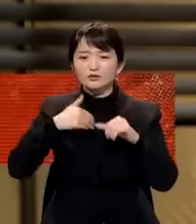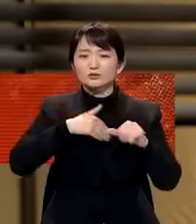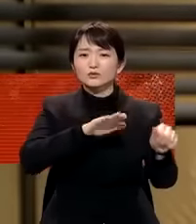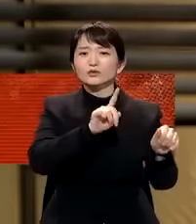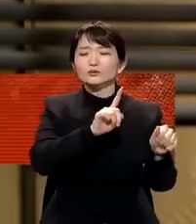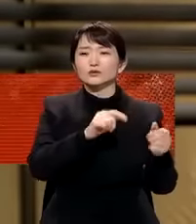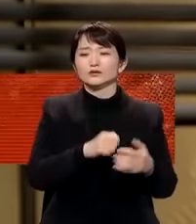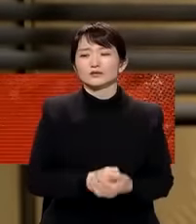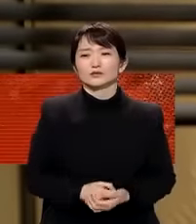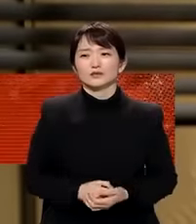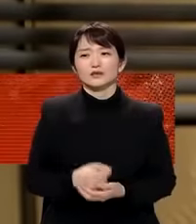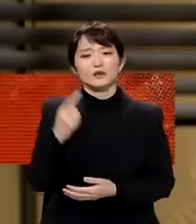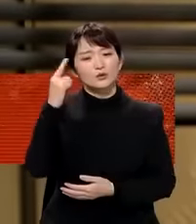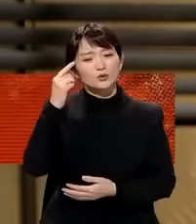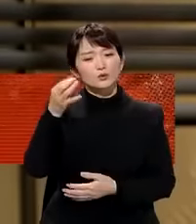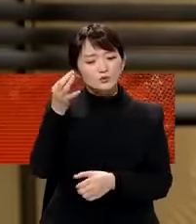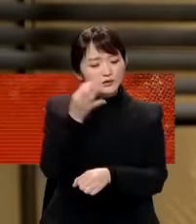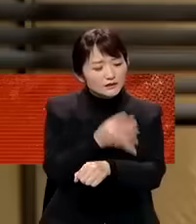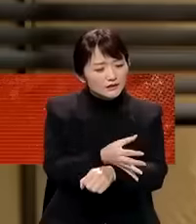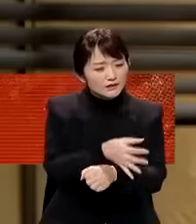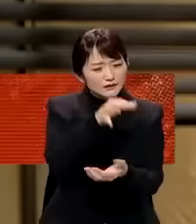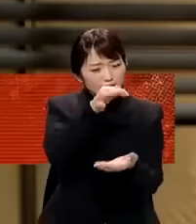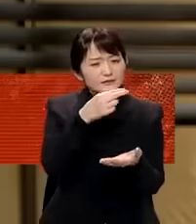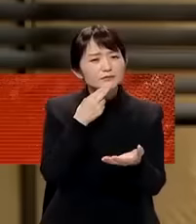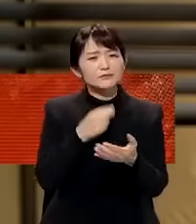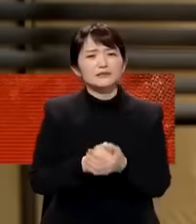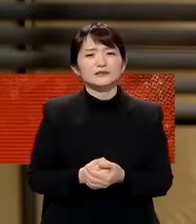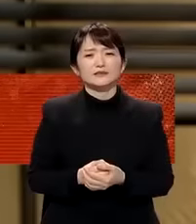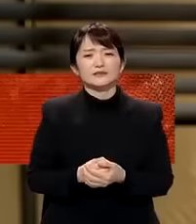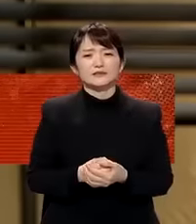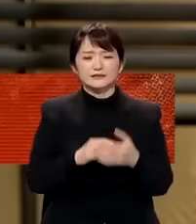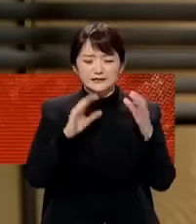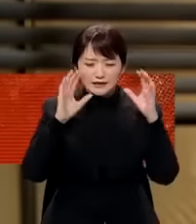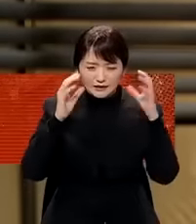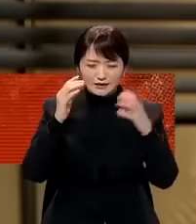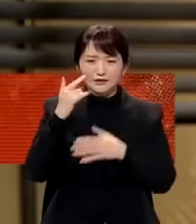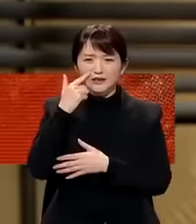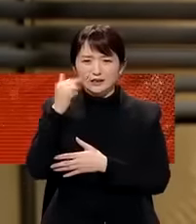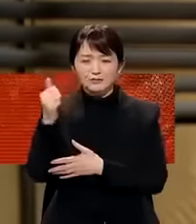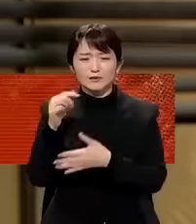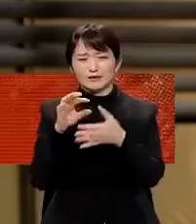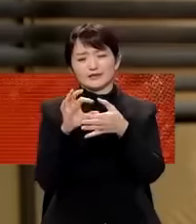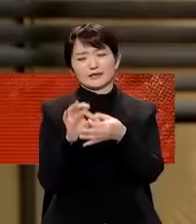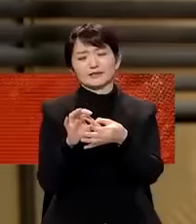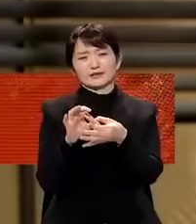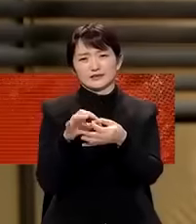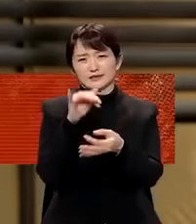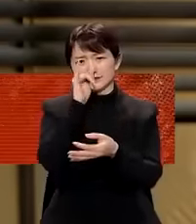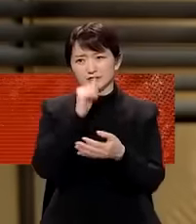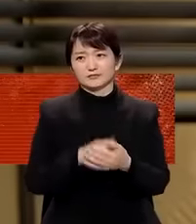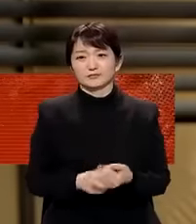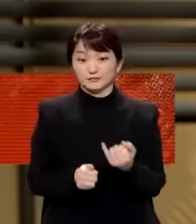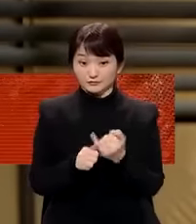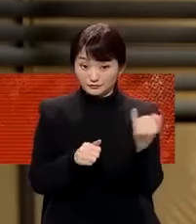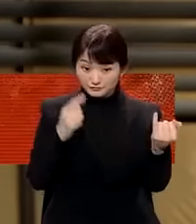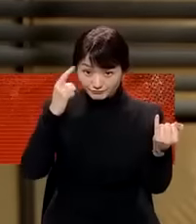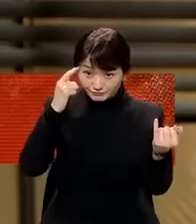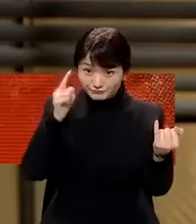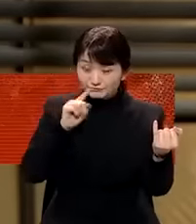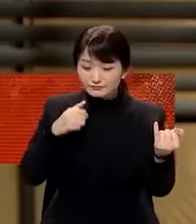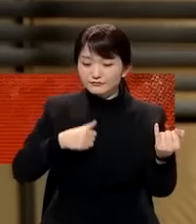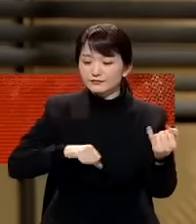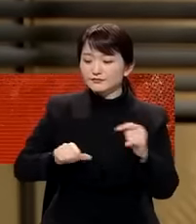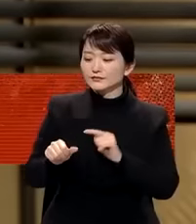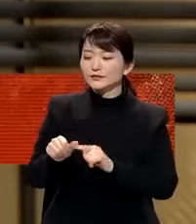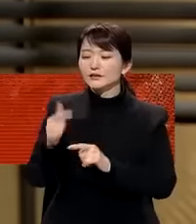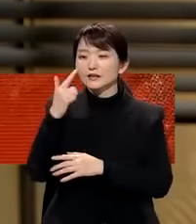돈으로 살 수 없는 가치라는게 있어요 아이하고 쌓아가는 관계라는 것도 있거든요 그런 점을 아내만 생각하실 것도 아내도 생각해야 되지만 아이의